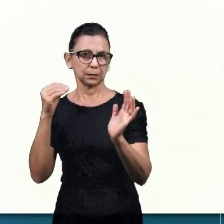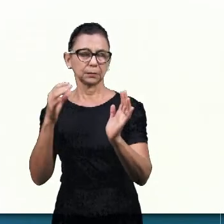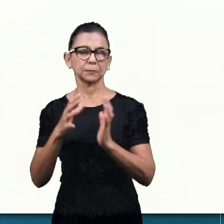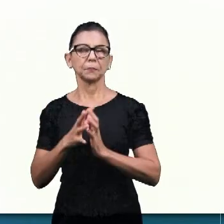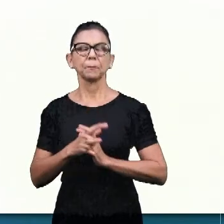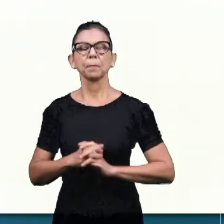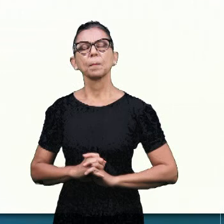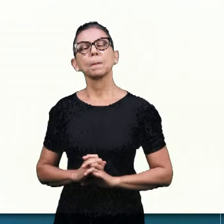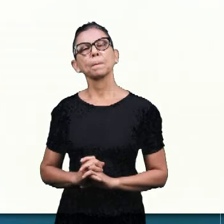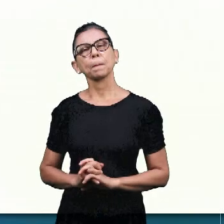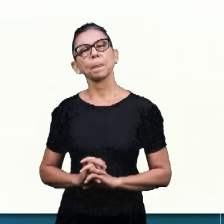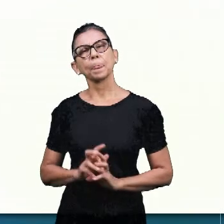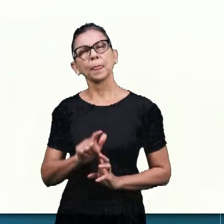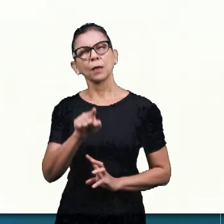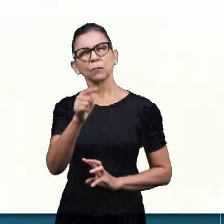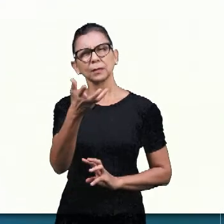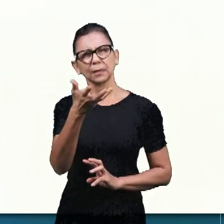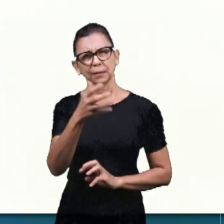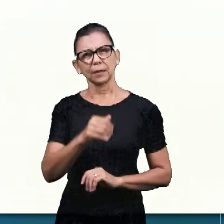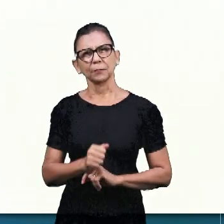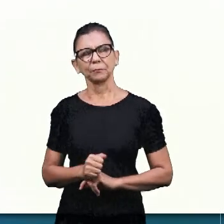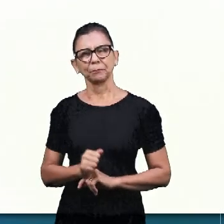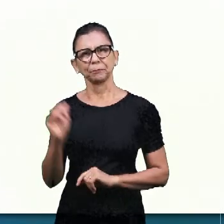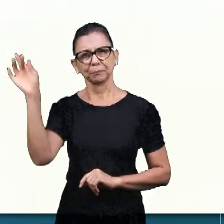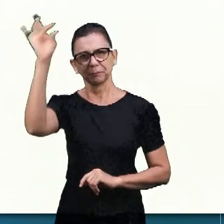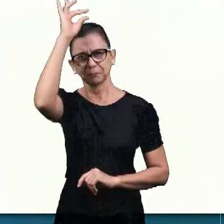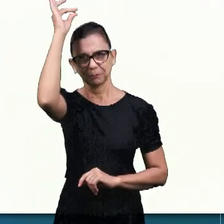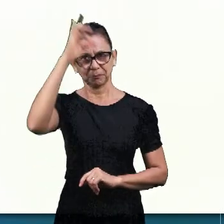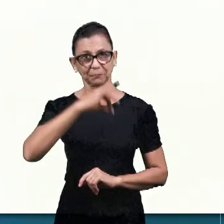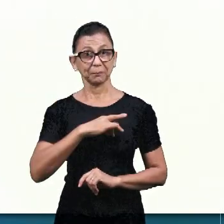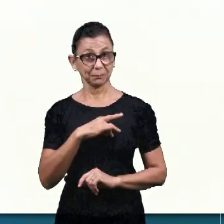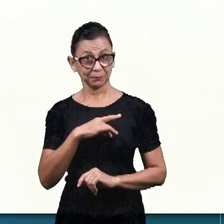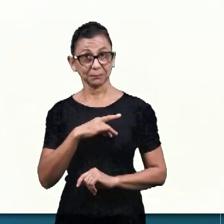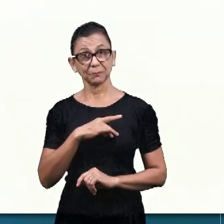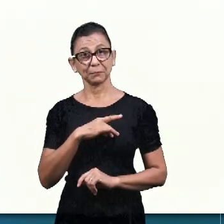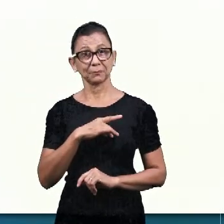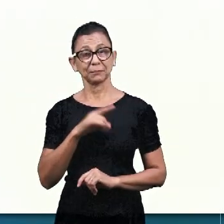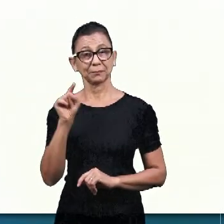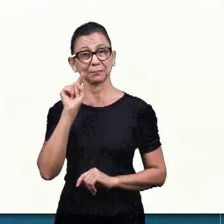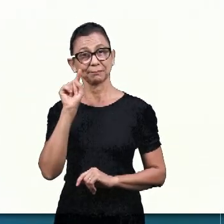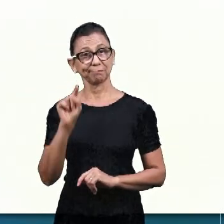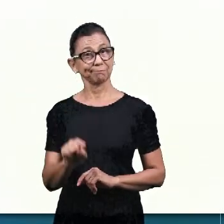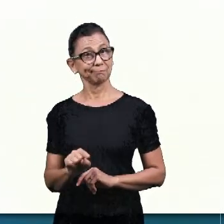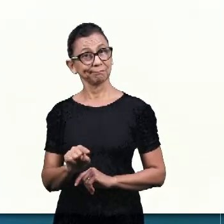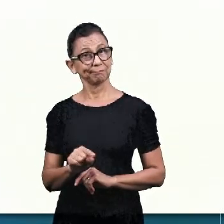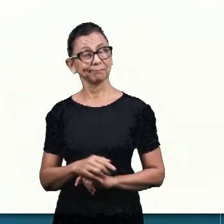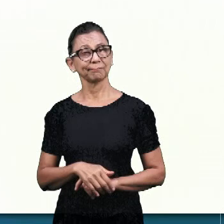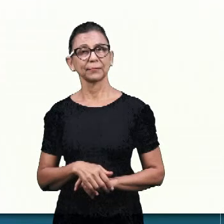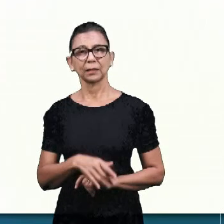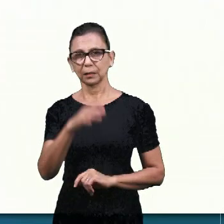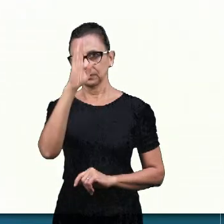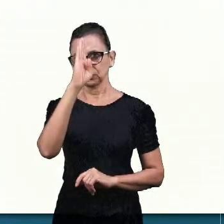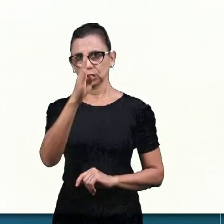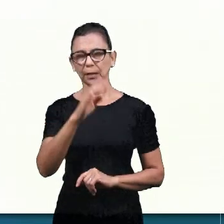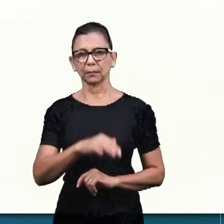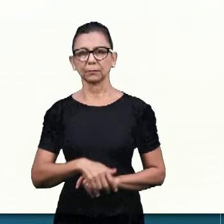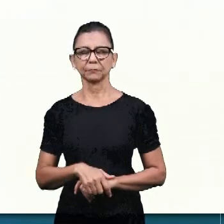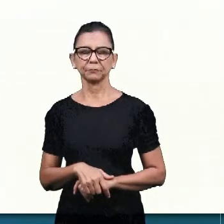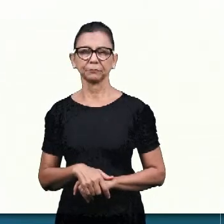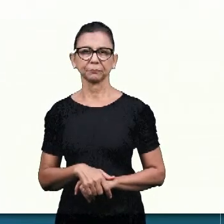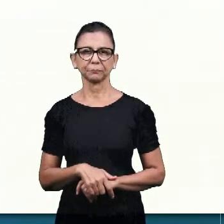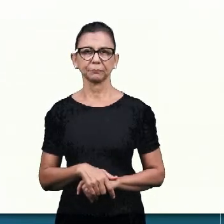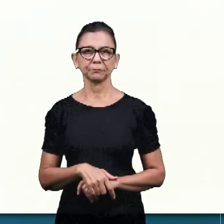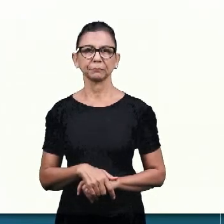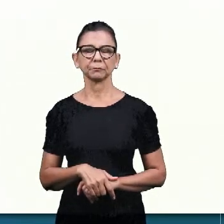Vous voulez être baptisé avec le Saint-Esprit? Donc, c'est une question